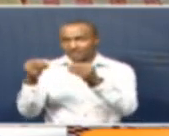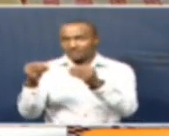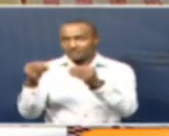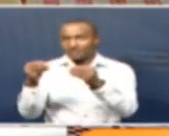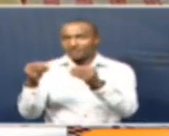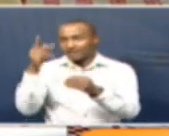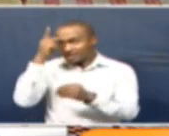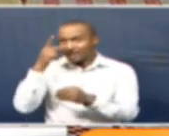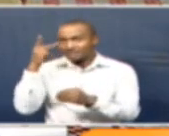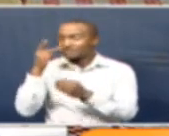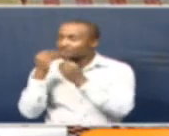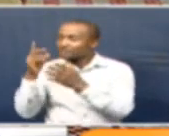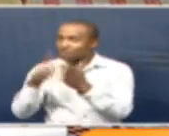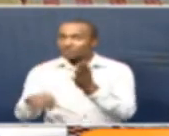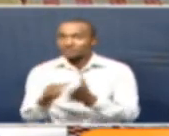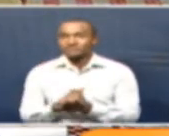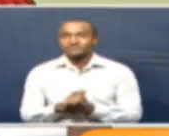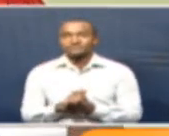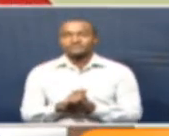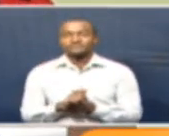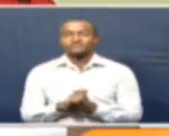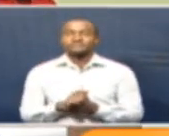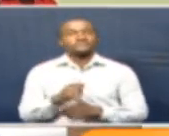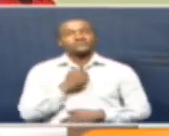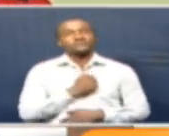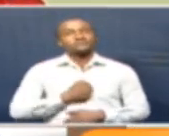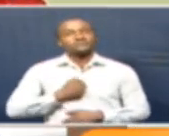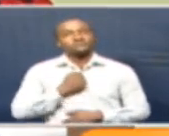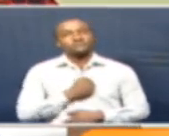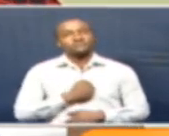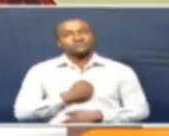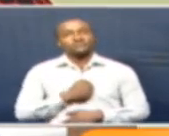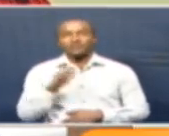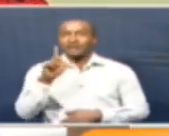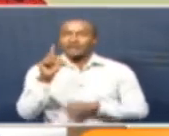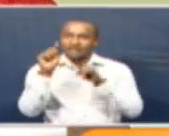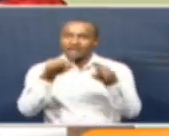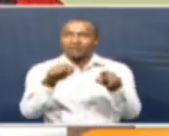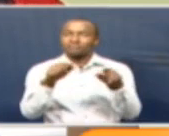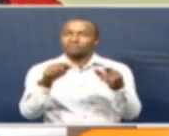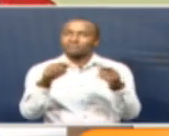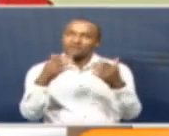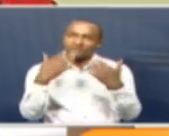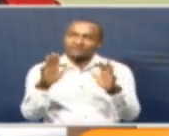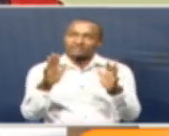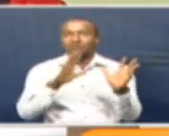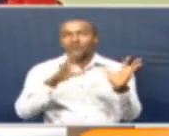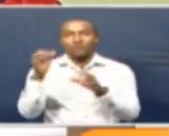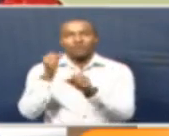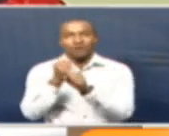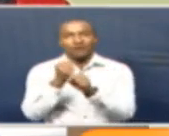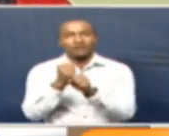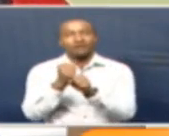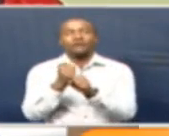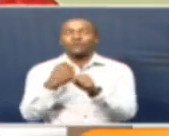na Bi Kanze. Najua kwa hivi sasa natutizama. Kanze mwanangu, nakupa pole, tumekuwa hapo Langata tukamaliza mazishi tukaondoka tukakimbilia kazi, lakini